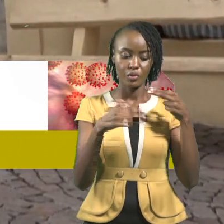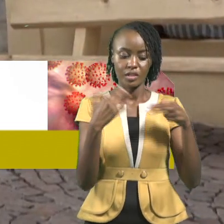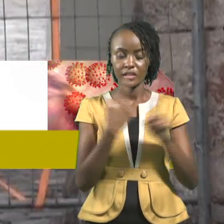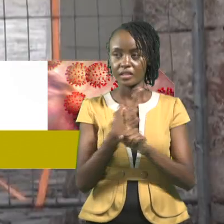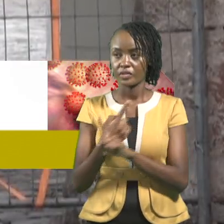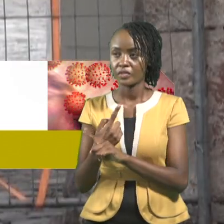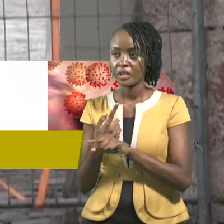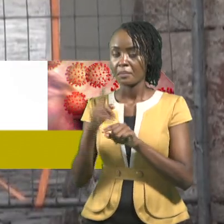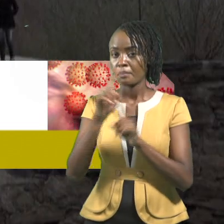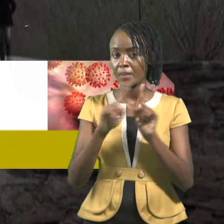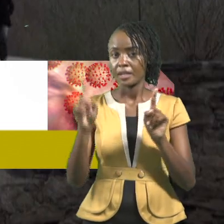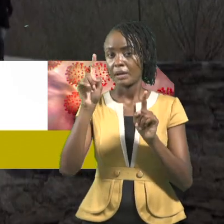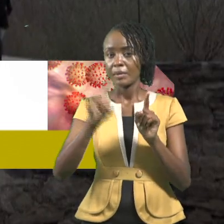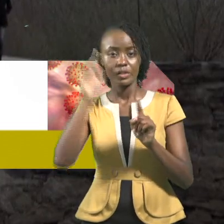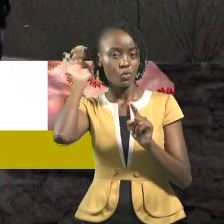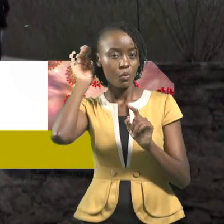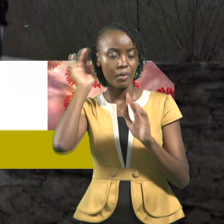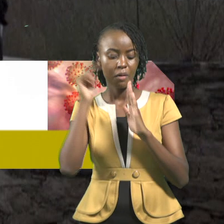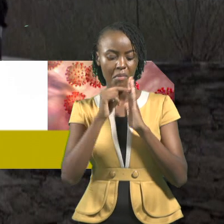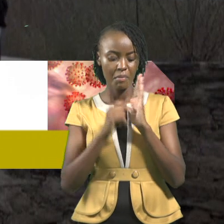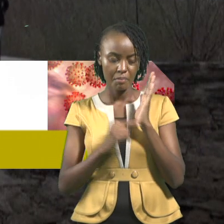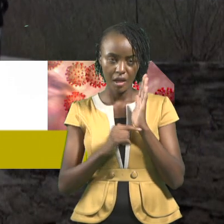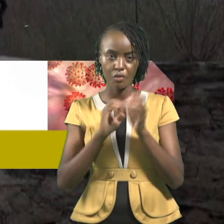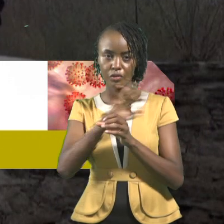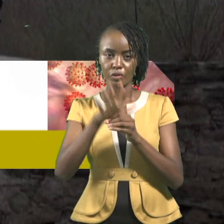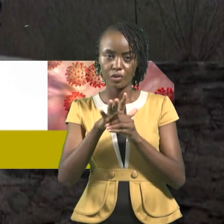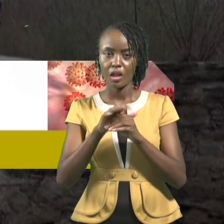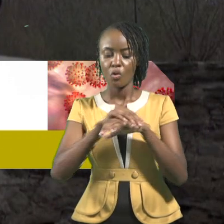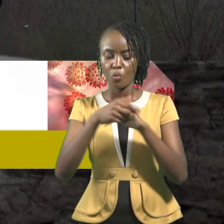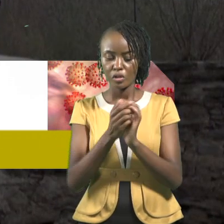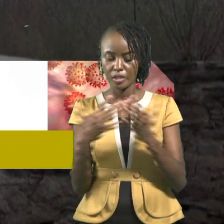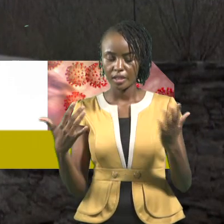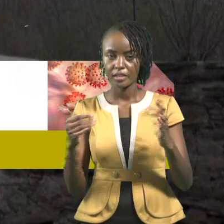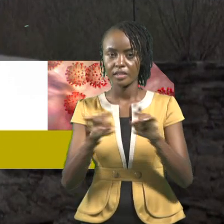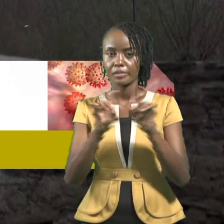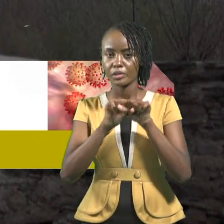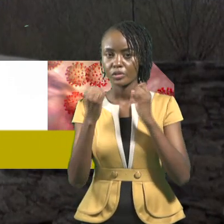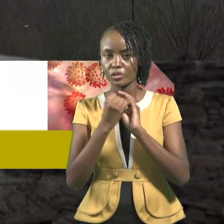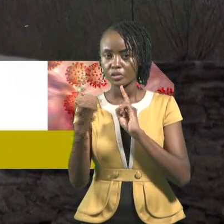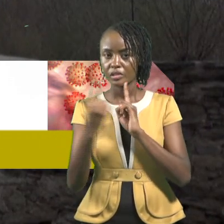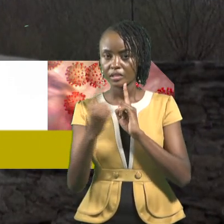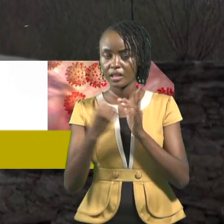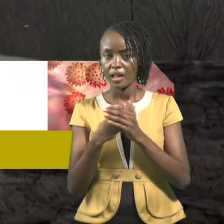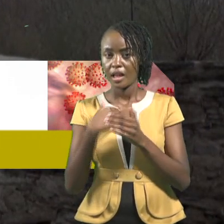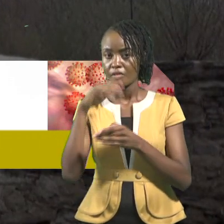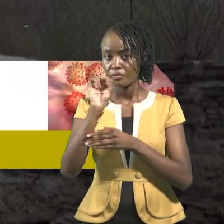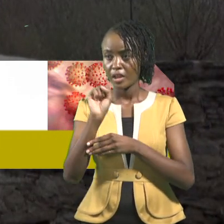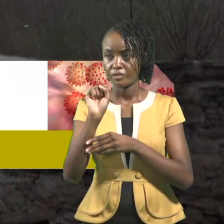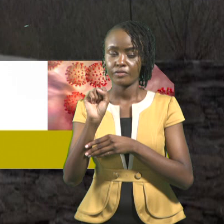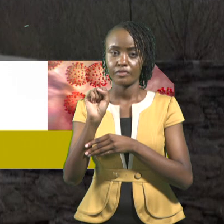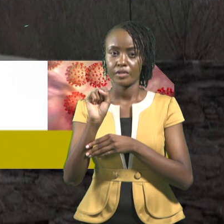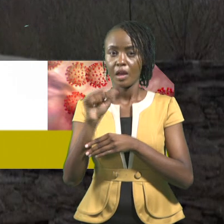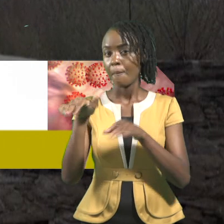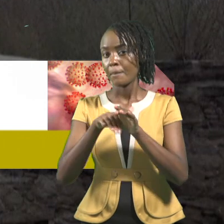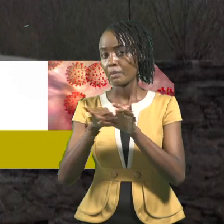vile wanatakikana kufuata masharti ya usafi na kuzingatia umbali wa mita moja kati yao. Watu tano kutoka familia moja wanaruhusiwa kuketi